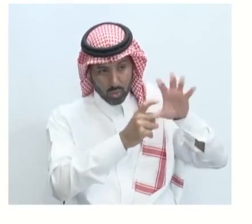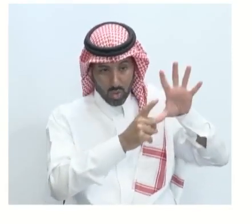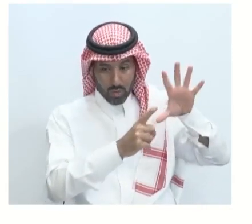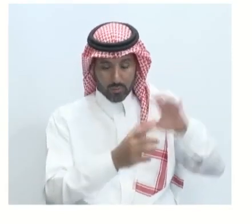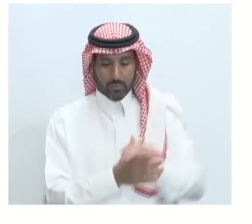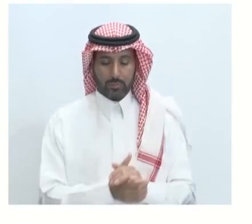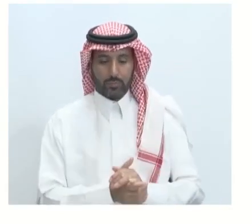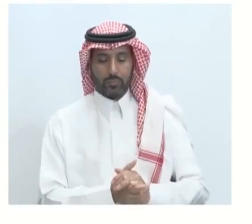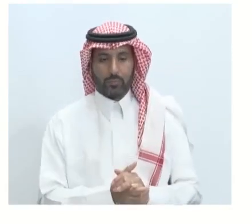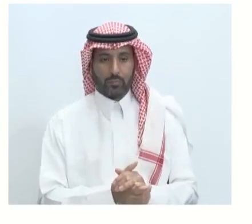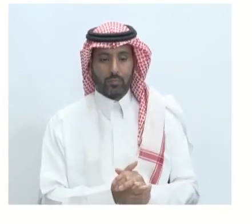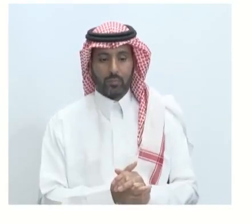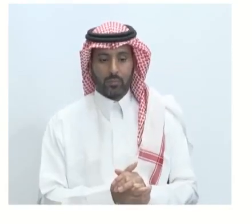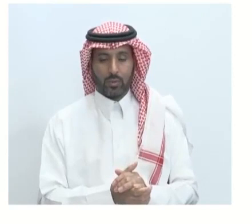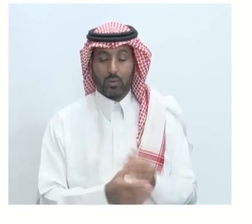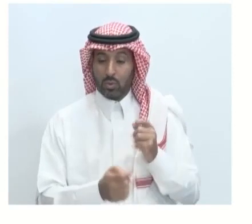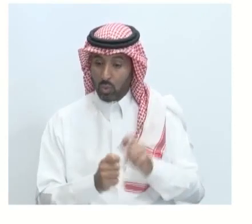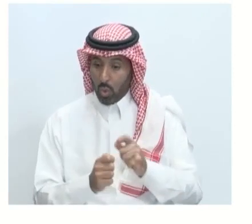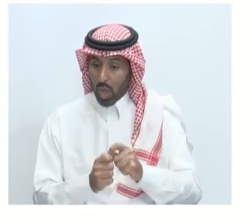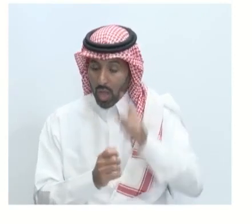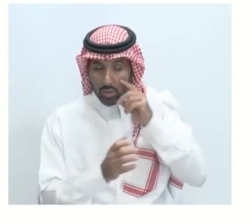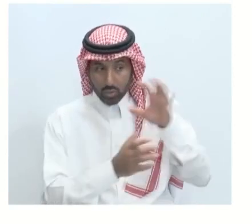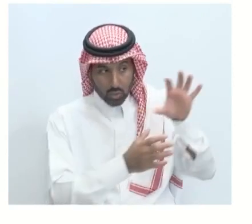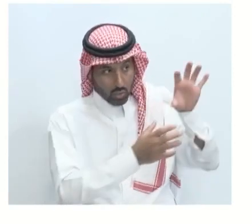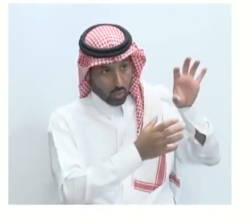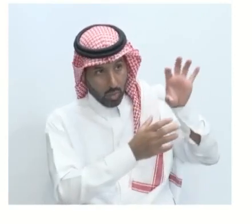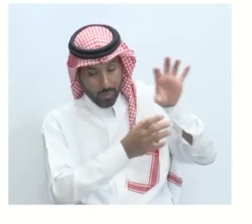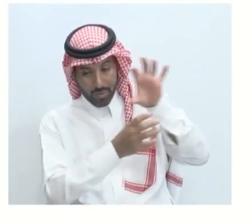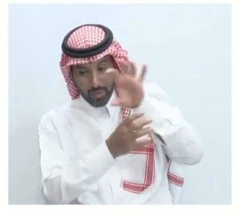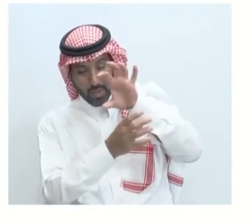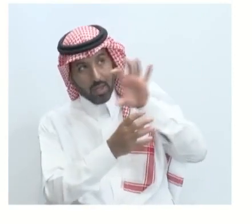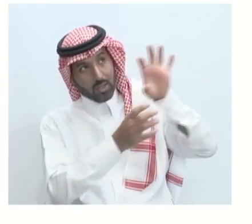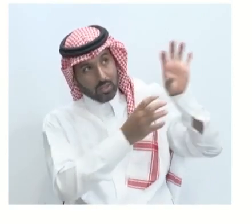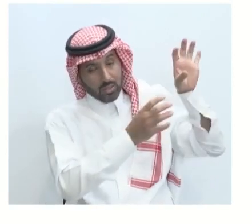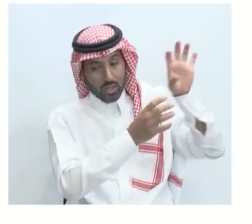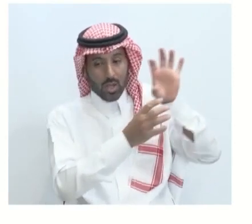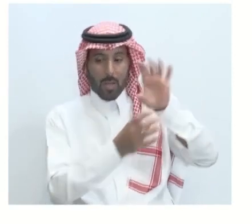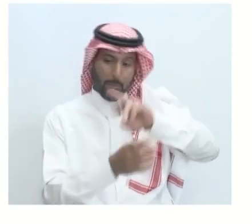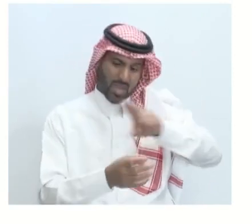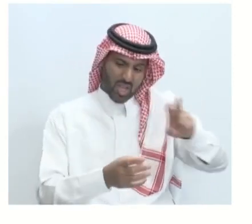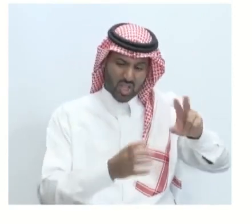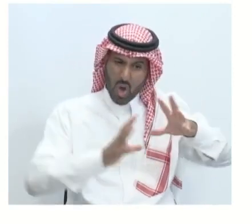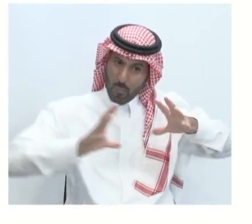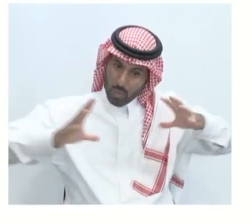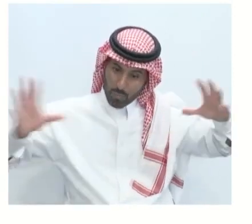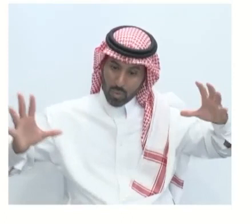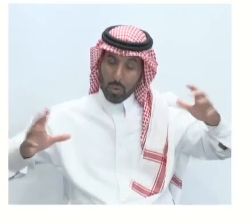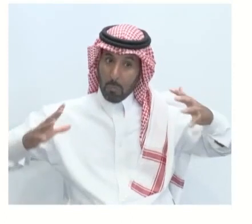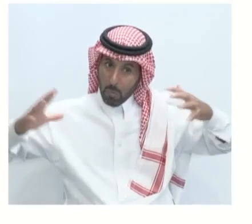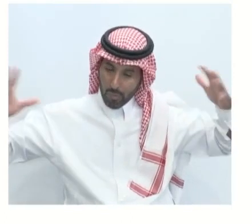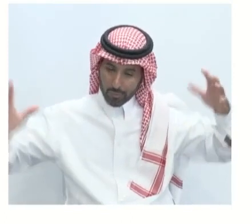عزيزتي الطالبه صممت التلسكوبات الراديويه باحجام كبيره